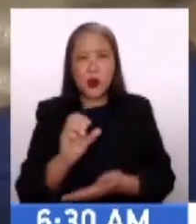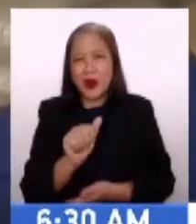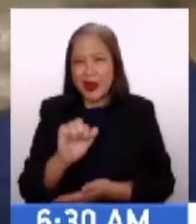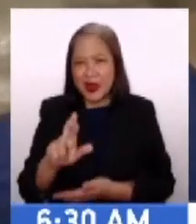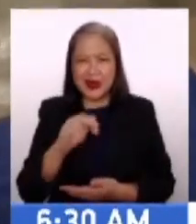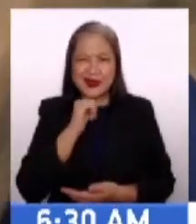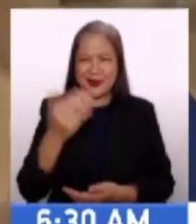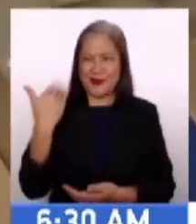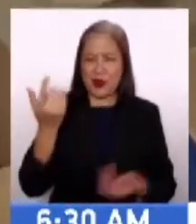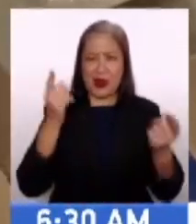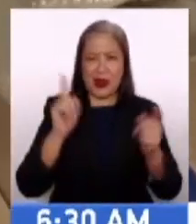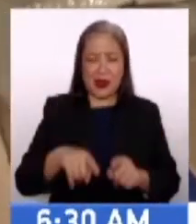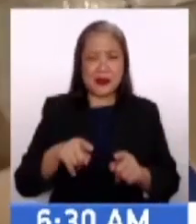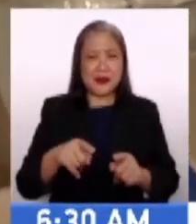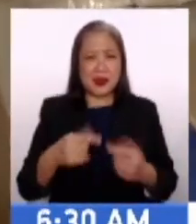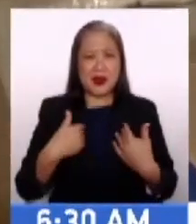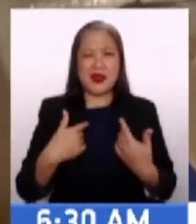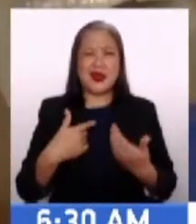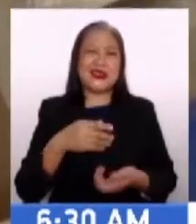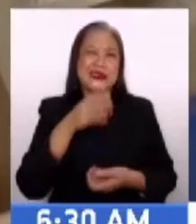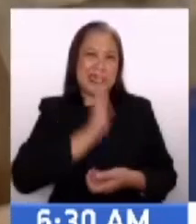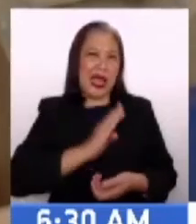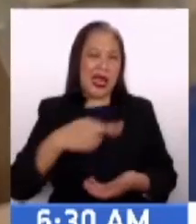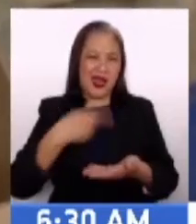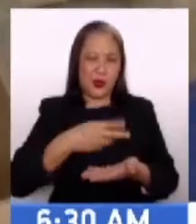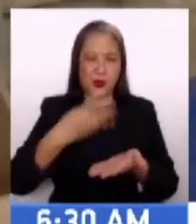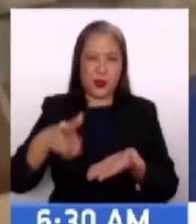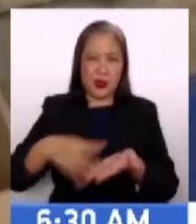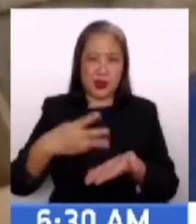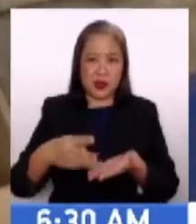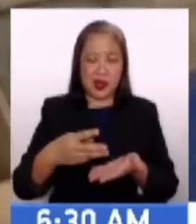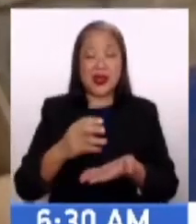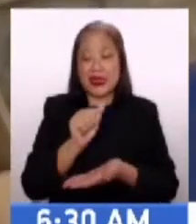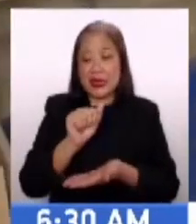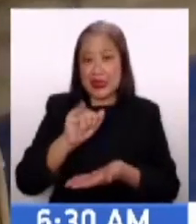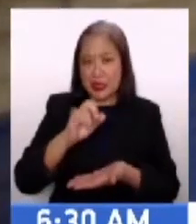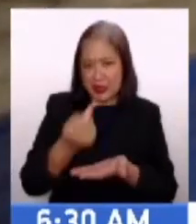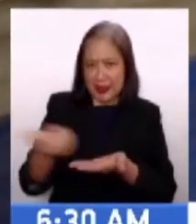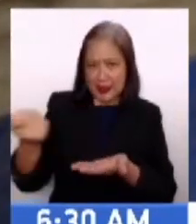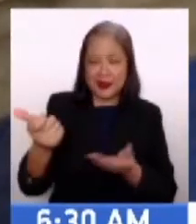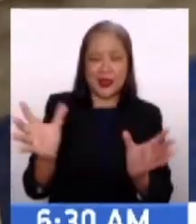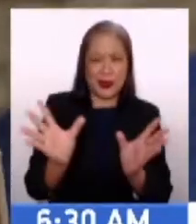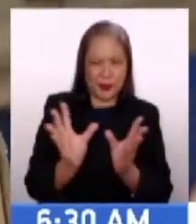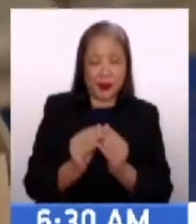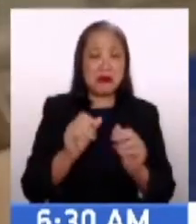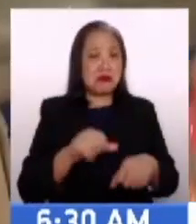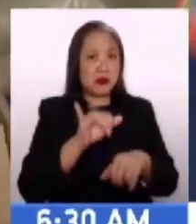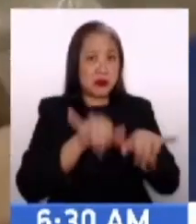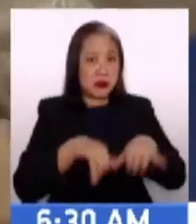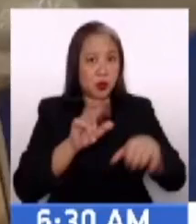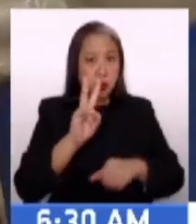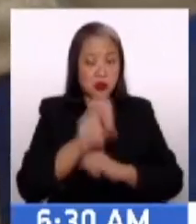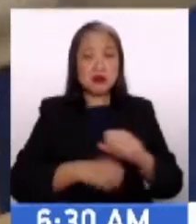naging problema na nabukbok, hindi ba, at nasayang lamang. Ito ay tatagal ng 2 years kapag ka naka-vacuum seal. Ano? At